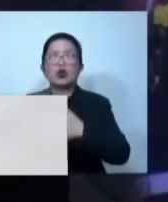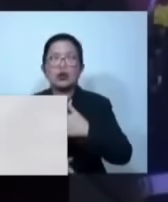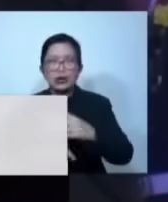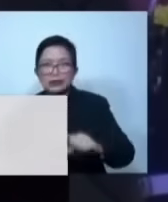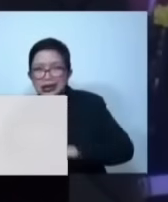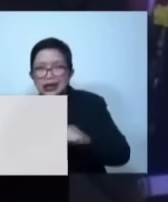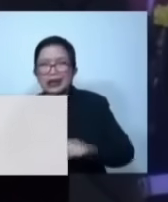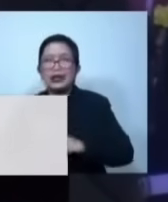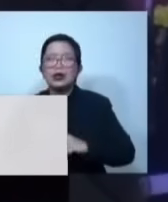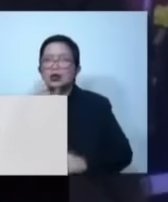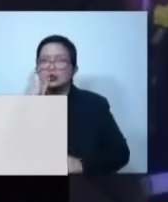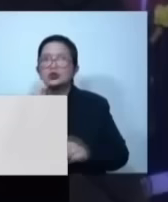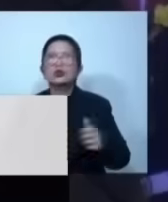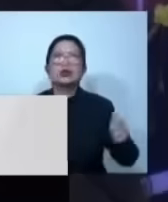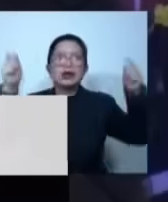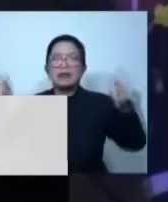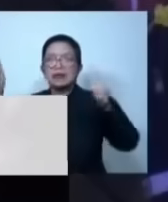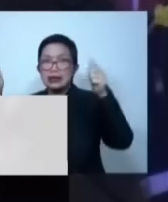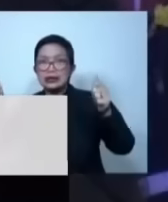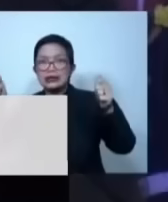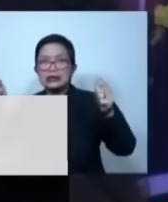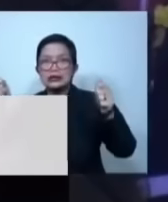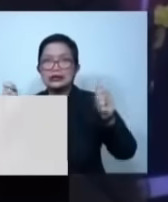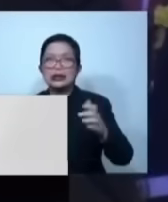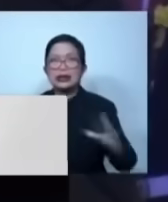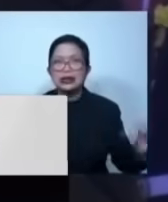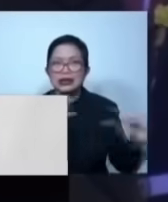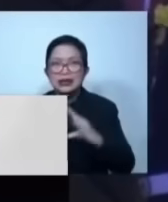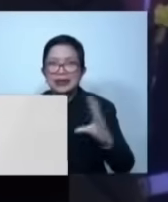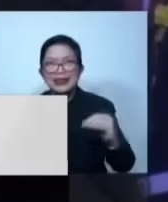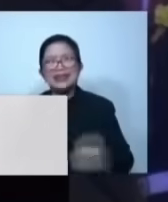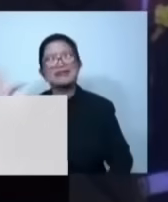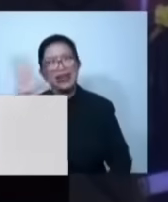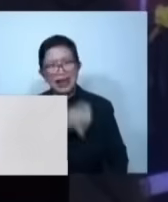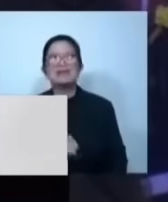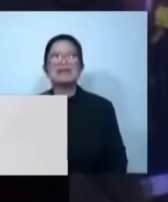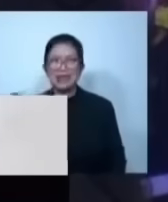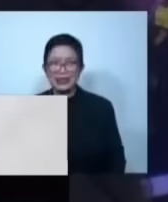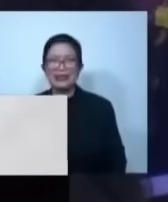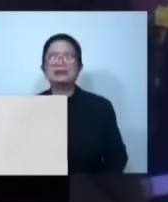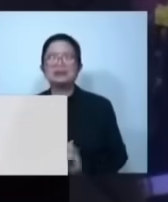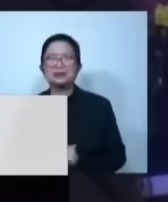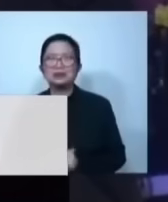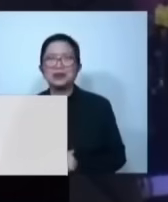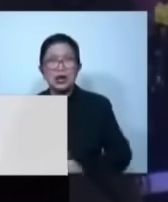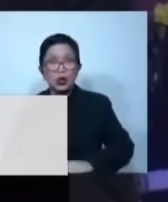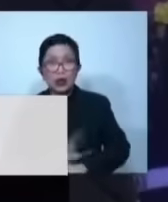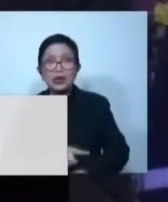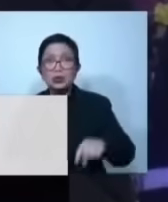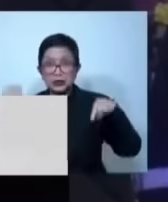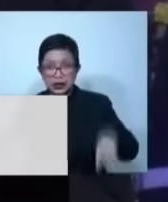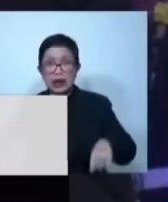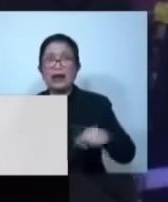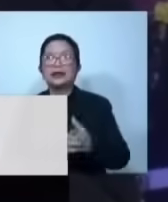bahan kampanye metode debat pada malam hari ini pada kesempatan